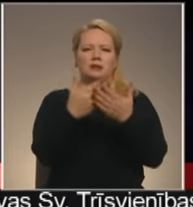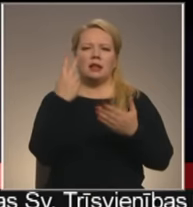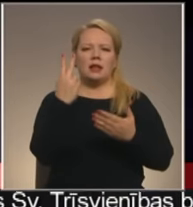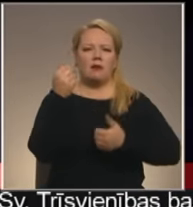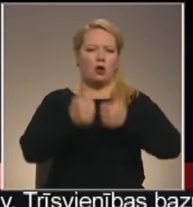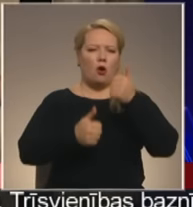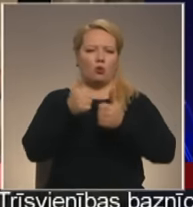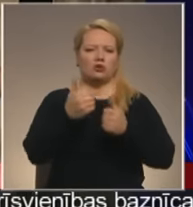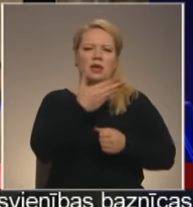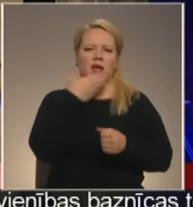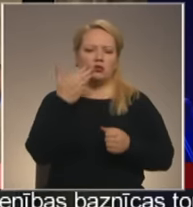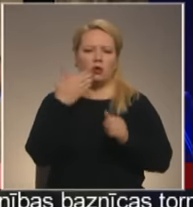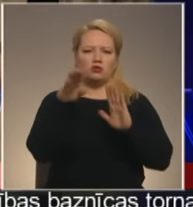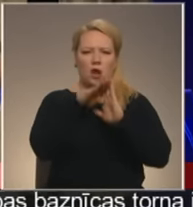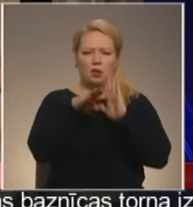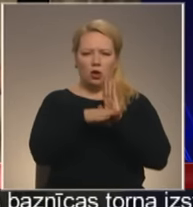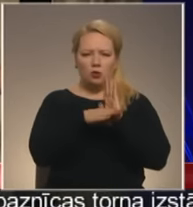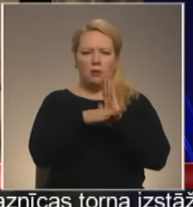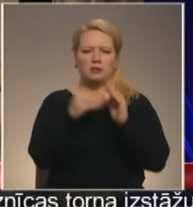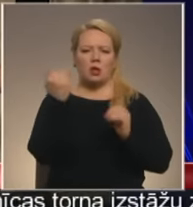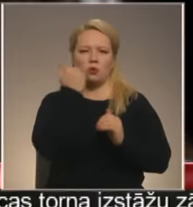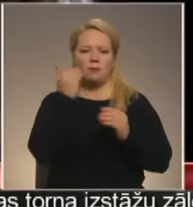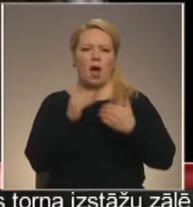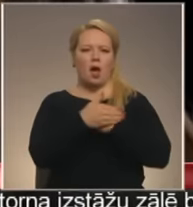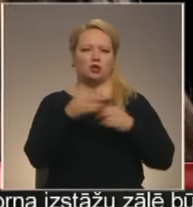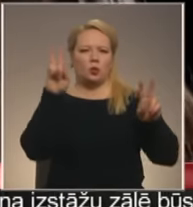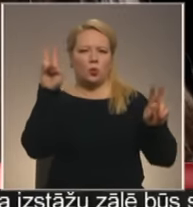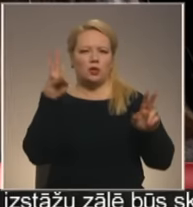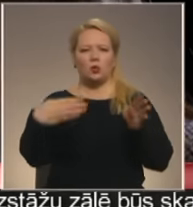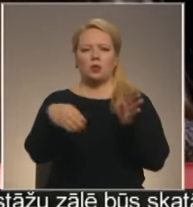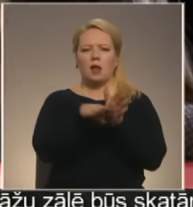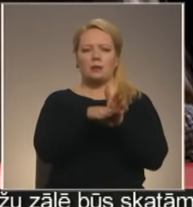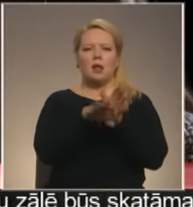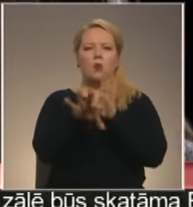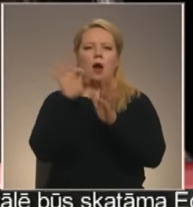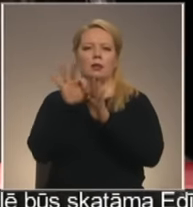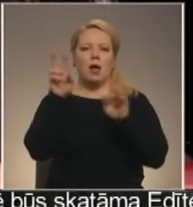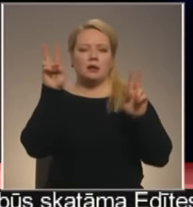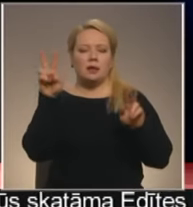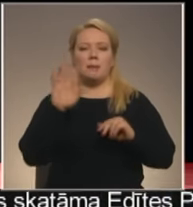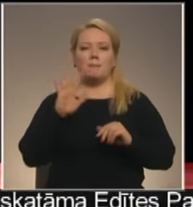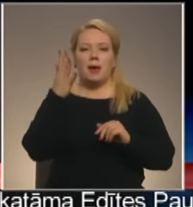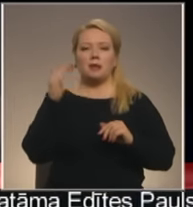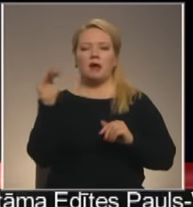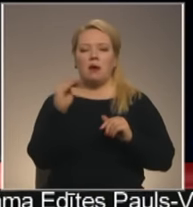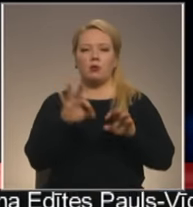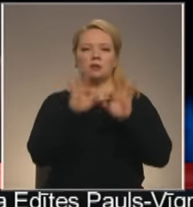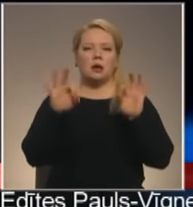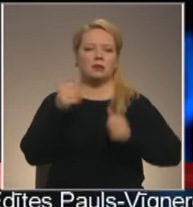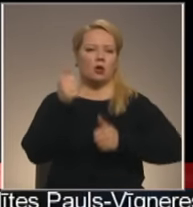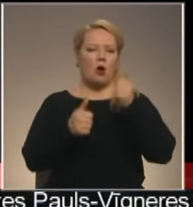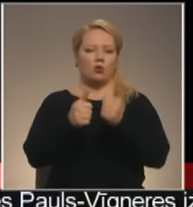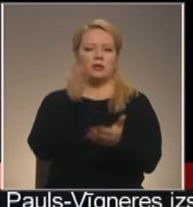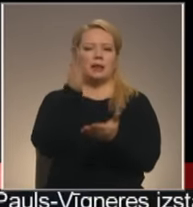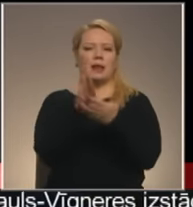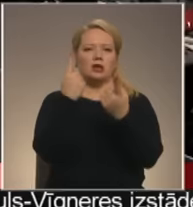divus konkursa iesildošos raidījumus ar nosaukumiem Aizkulises un dalībnieku atlase. Bet jau 5. Februārī sāksies konkursa